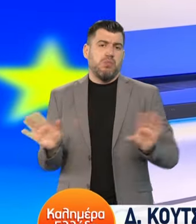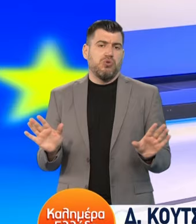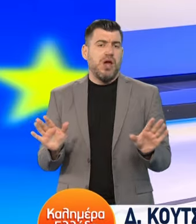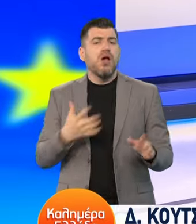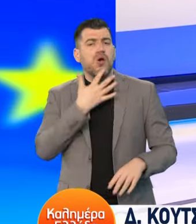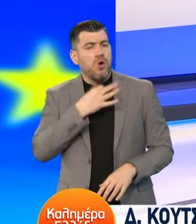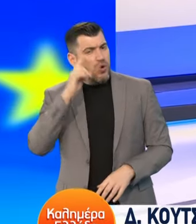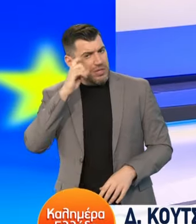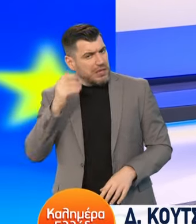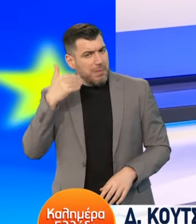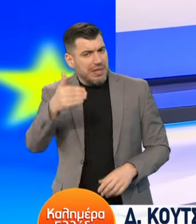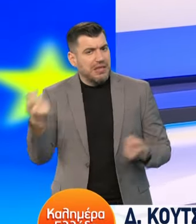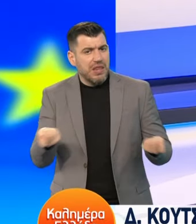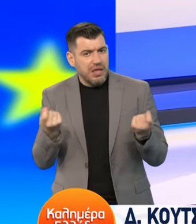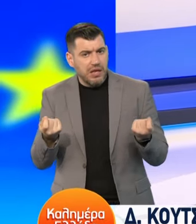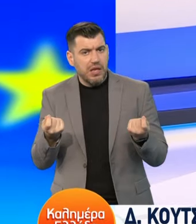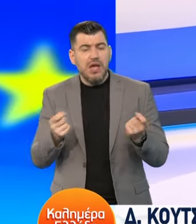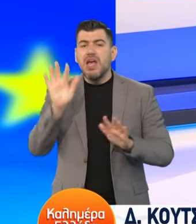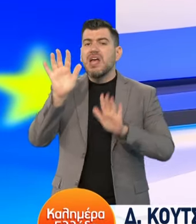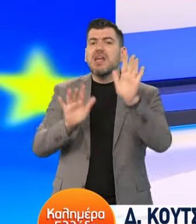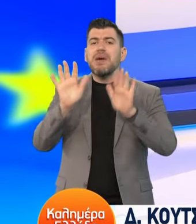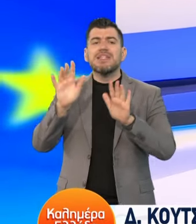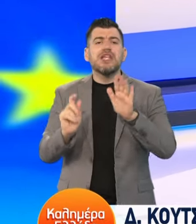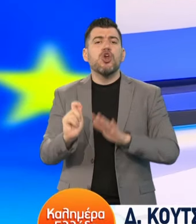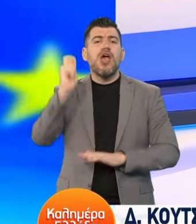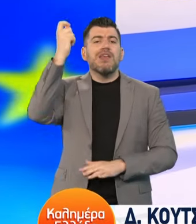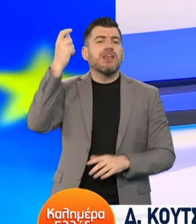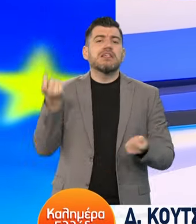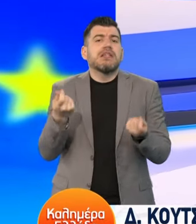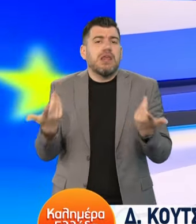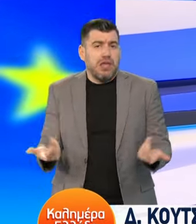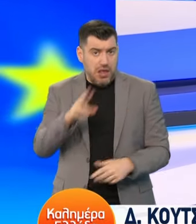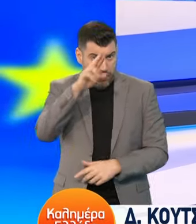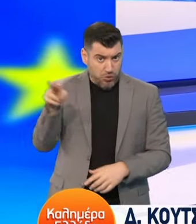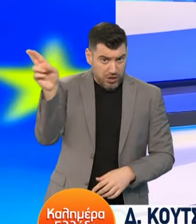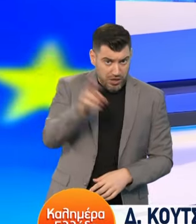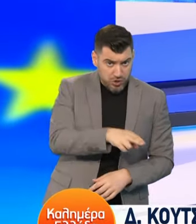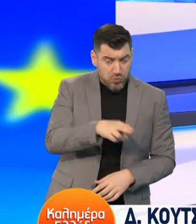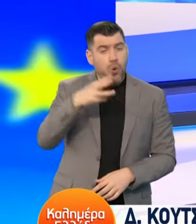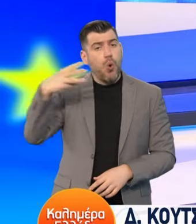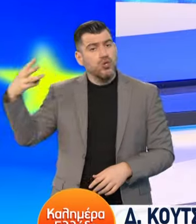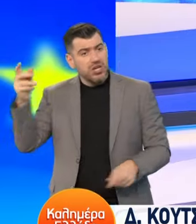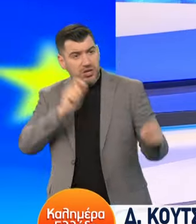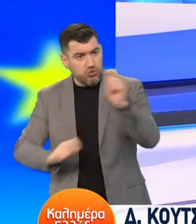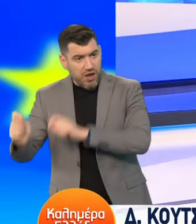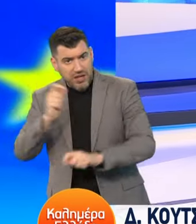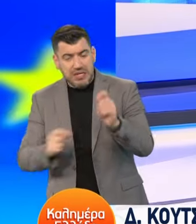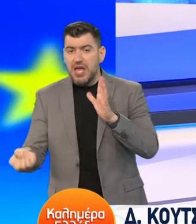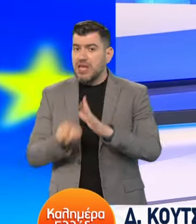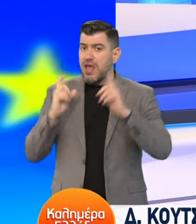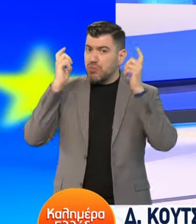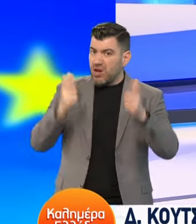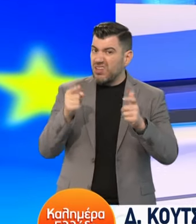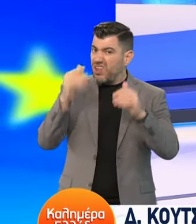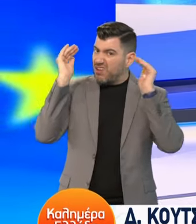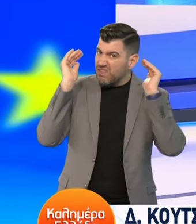έρχεται. Τι θα γίνει με το χρηματιστήριο ενέργειας? Θα το καταργήσουμε? Ο ΣΥΡΙΖΑ το έφτιαξε, η Νέα Δημοκρατία το διατήρησε,